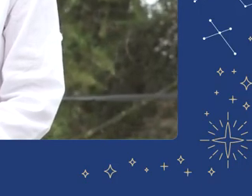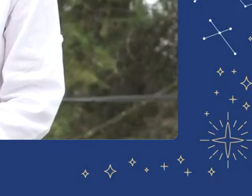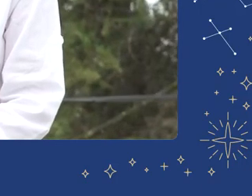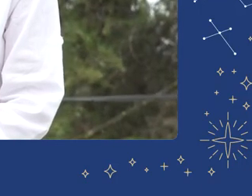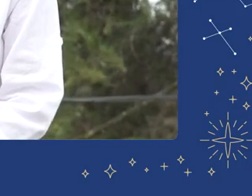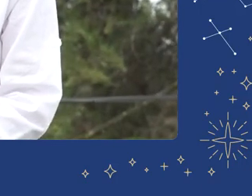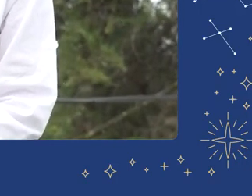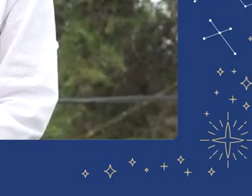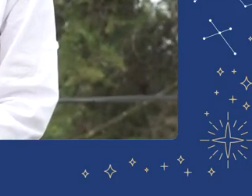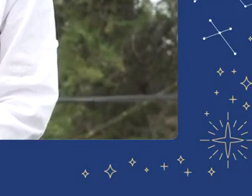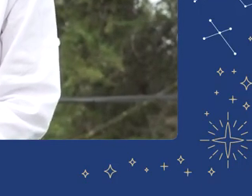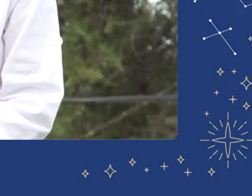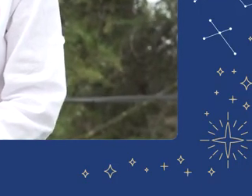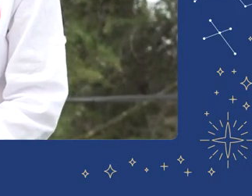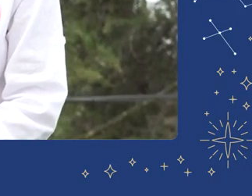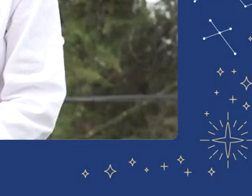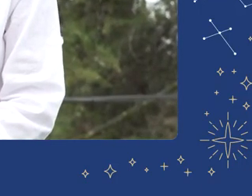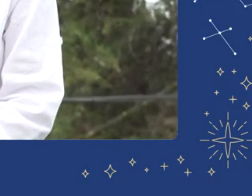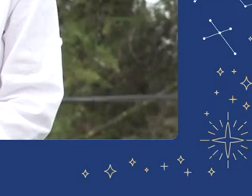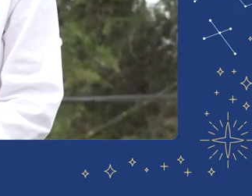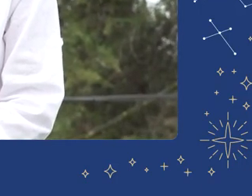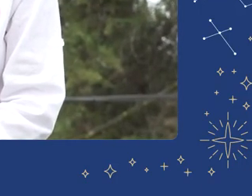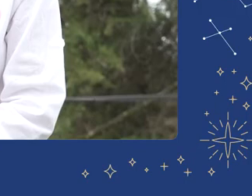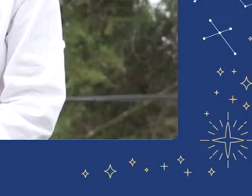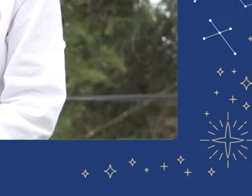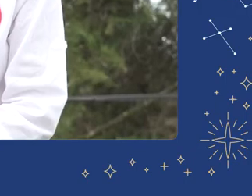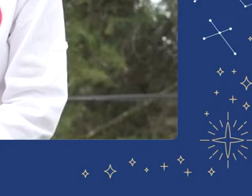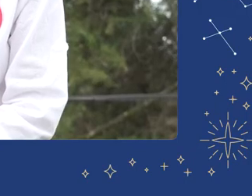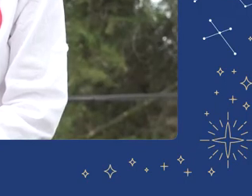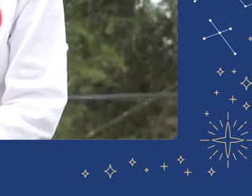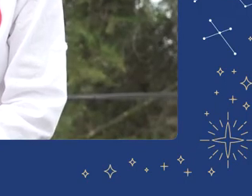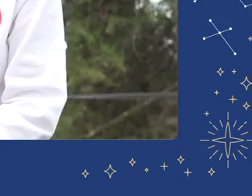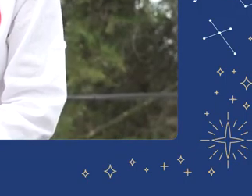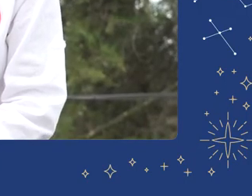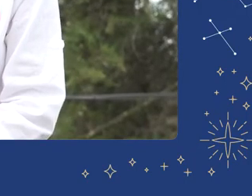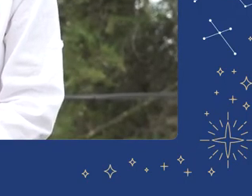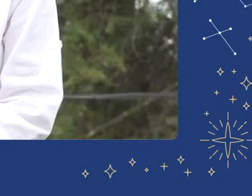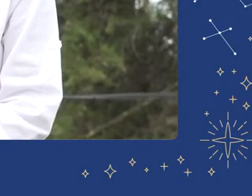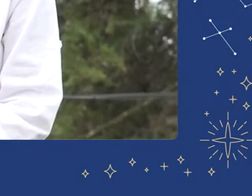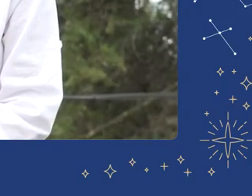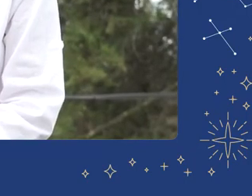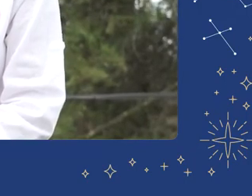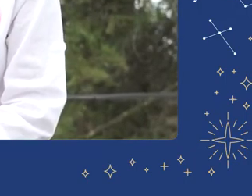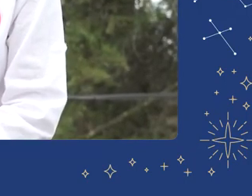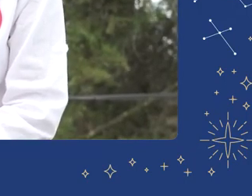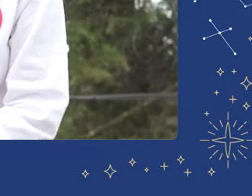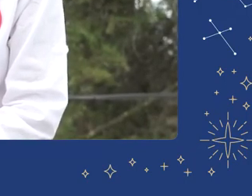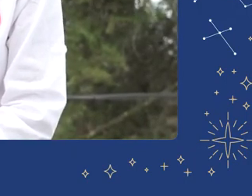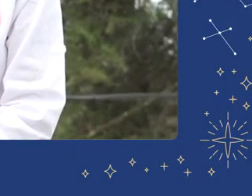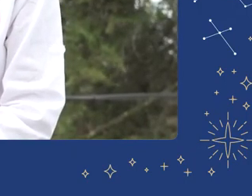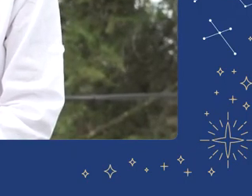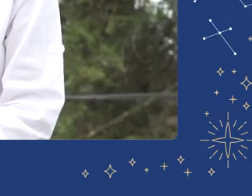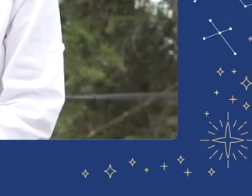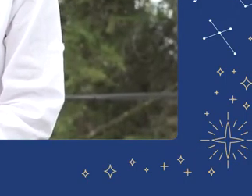kalau bapak ibu mungkin mendengar cerita tentang gelombang gravitasi sebagai kurir baru di dalam mempelajari alam